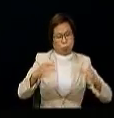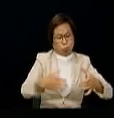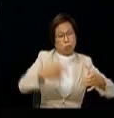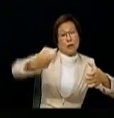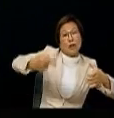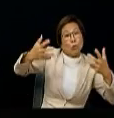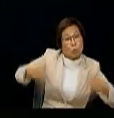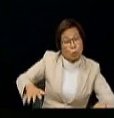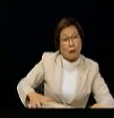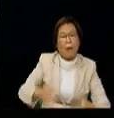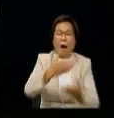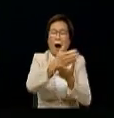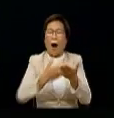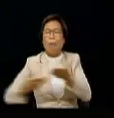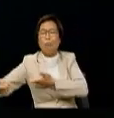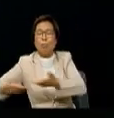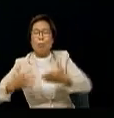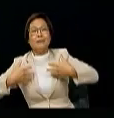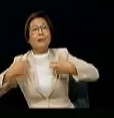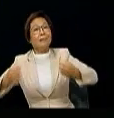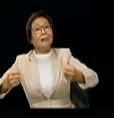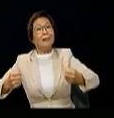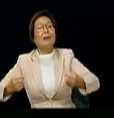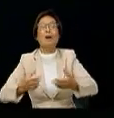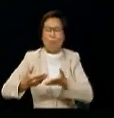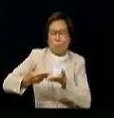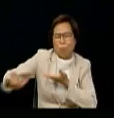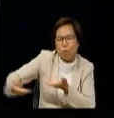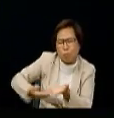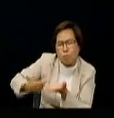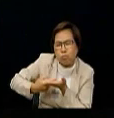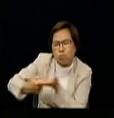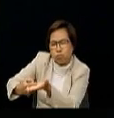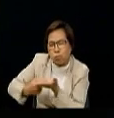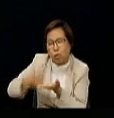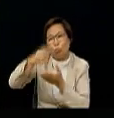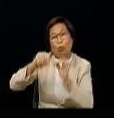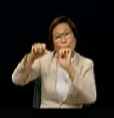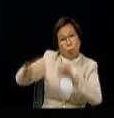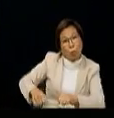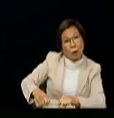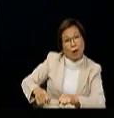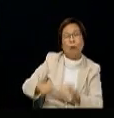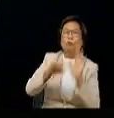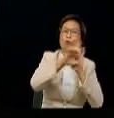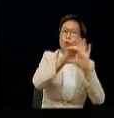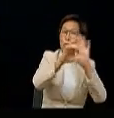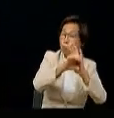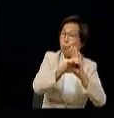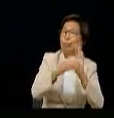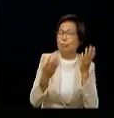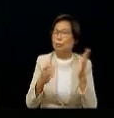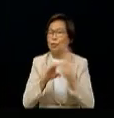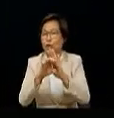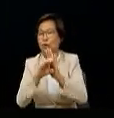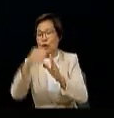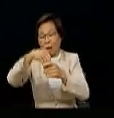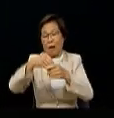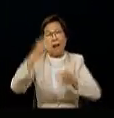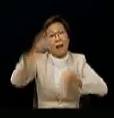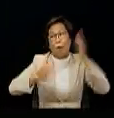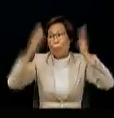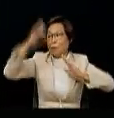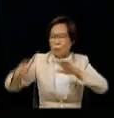sebagian hai hidup masih kesehatan lu dengan Abu ke untuk membolehkan sebagai contoh ya kalau dalam